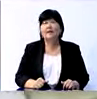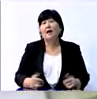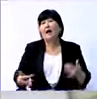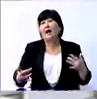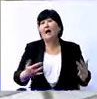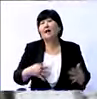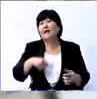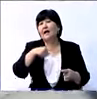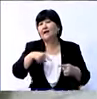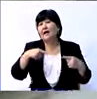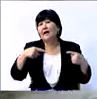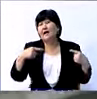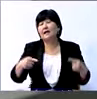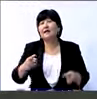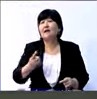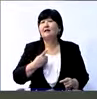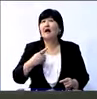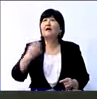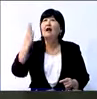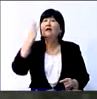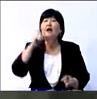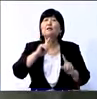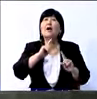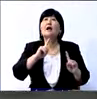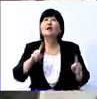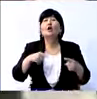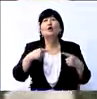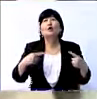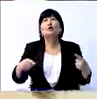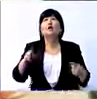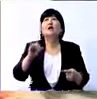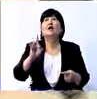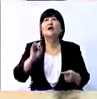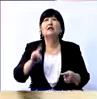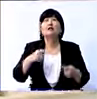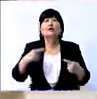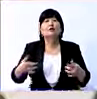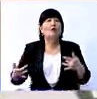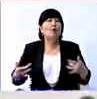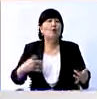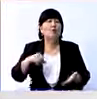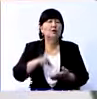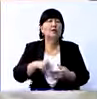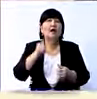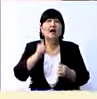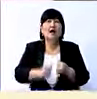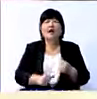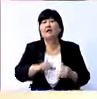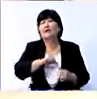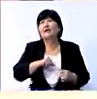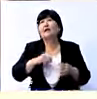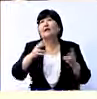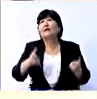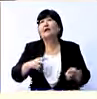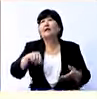Актриса сан қырлылығымен, дара талантымен ерекшеленетін. Түрлі жанрда, түрлі образда ойнап, әр рөлін өзіндік нақышымен